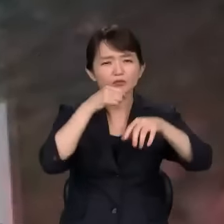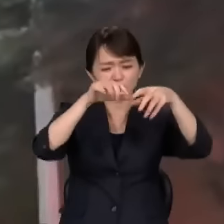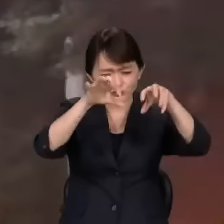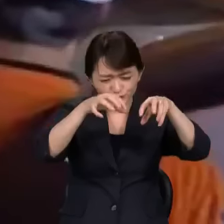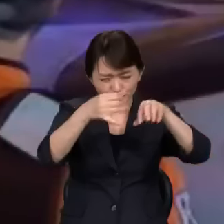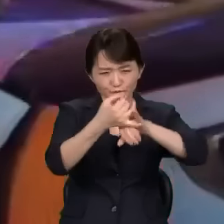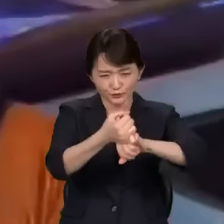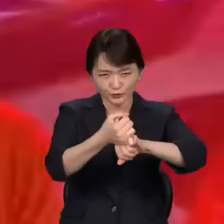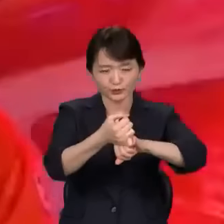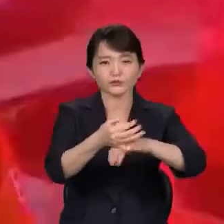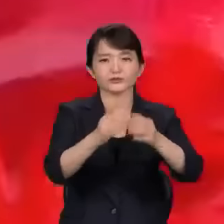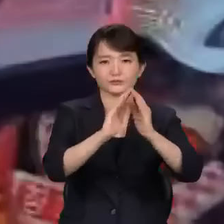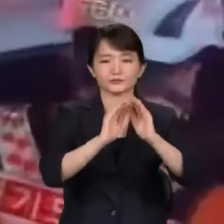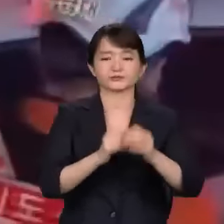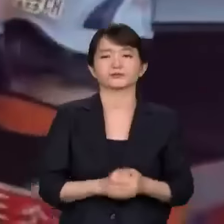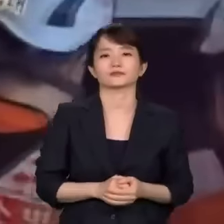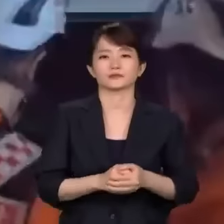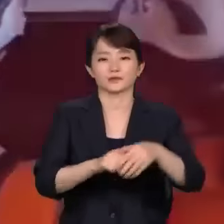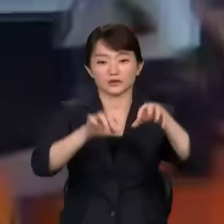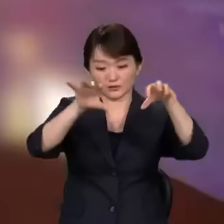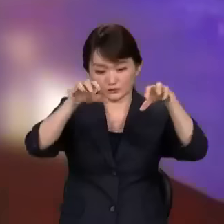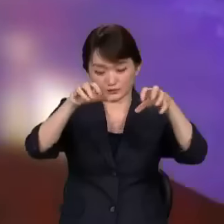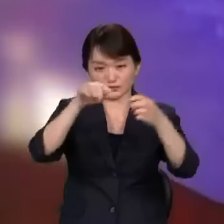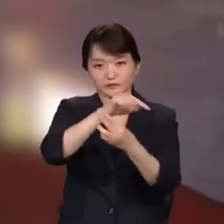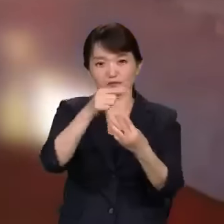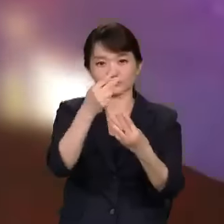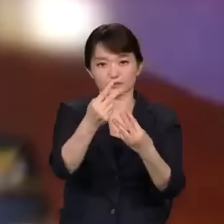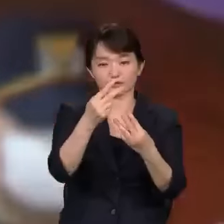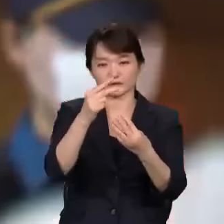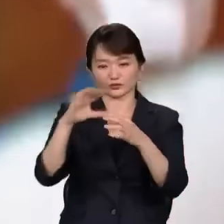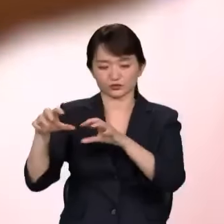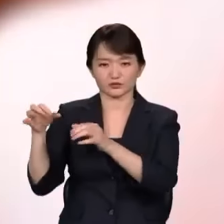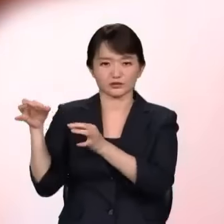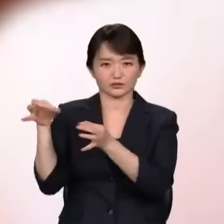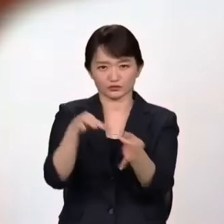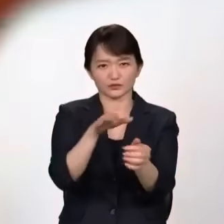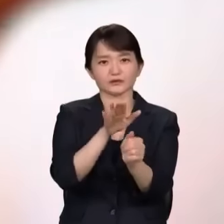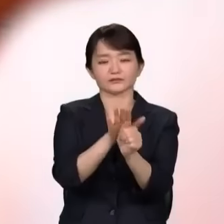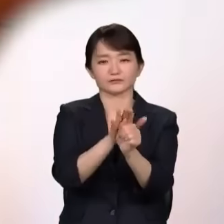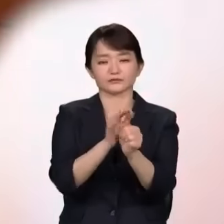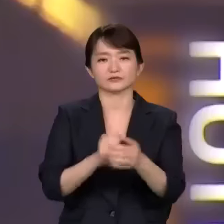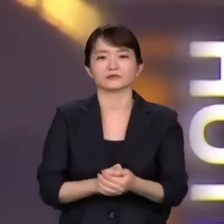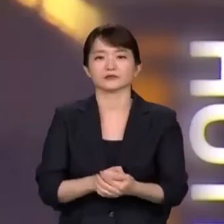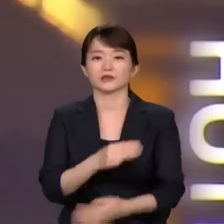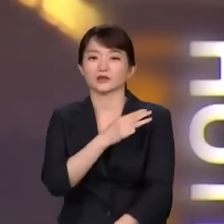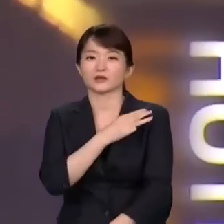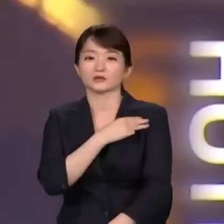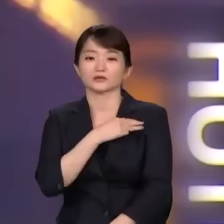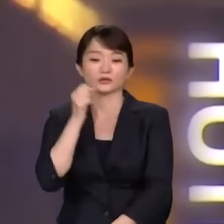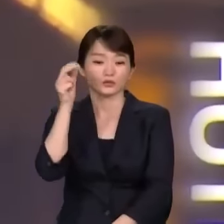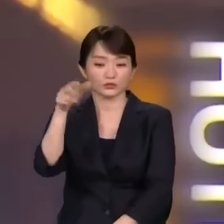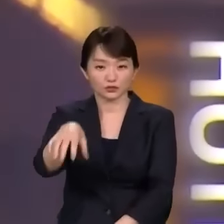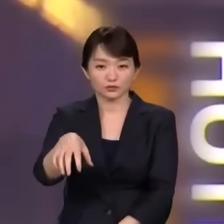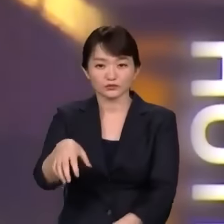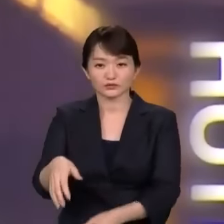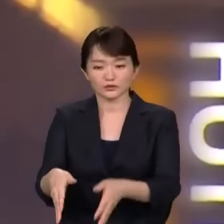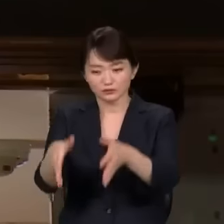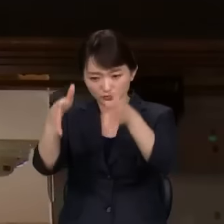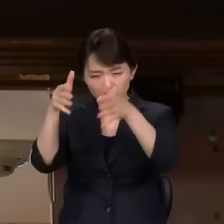시행됐습니다. 스프링클러 설치비 3분의 1을 국가가 지원했습니다. 그런데 부천 호텔 같은 숙박시설은